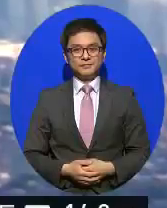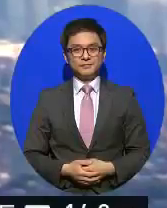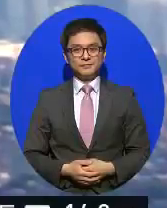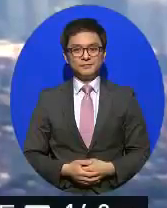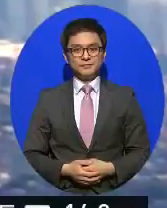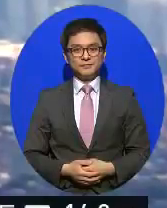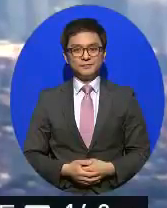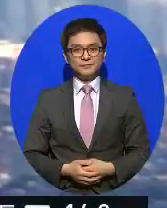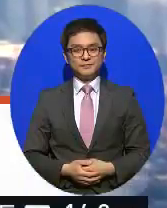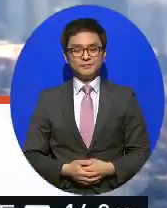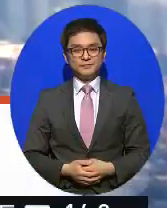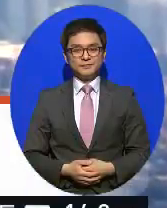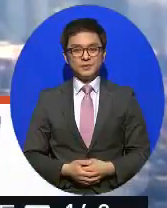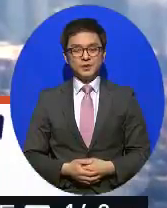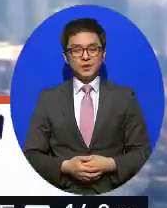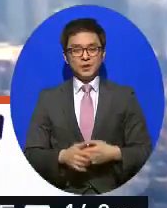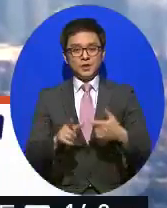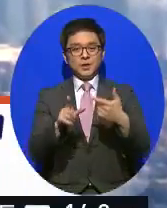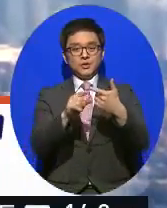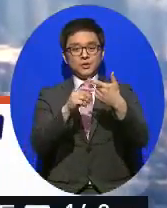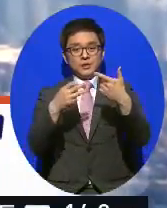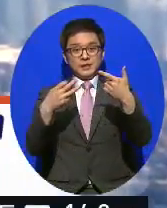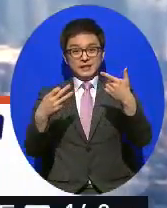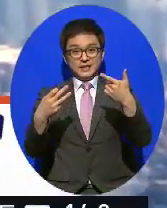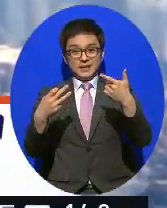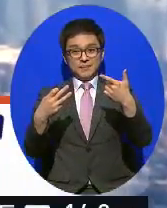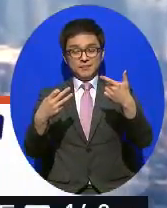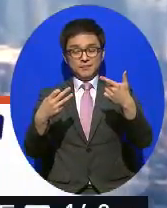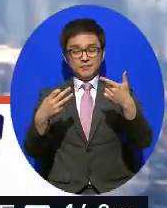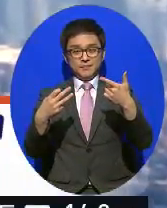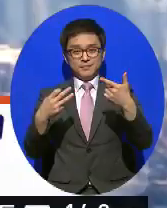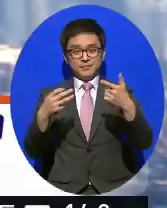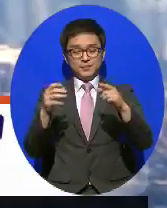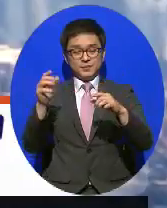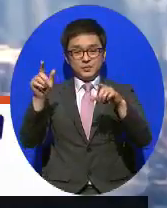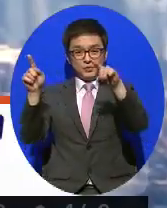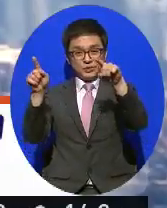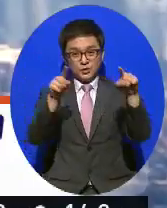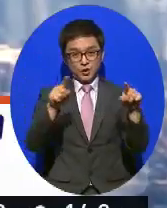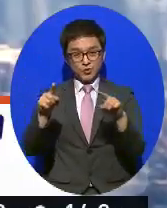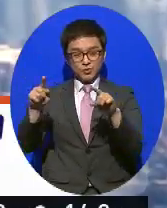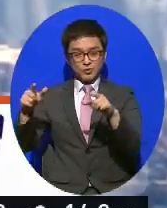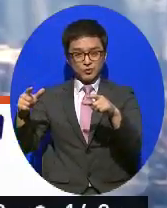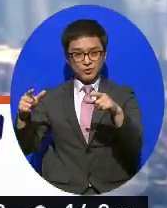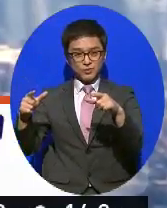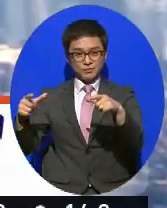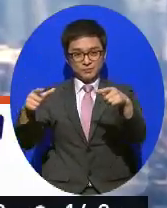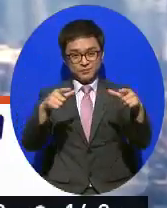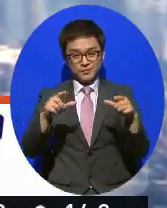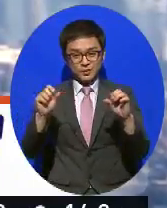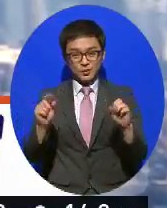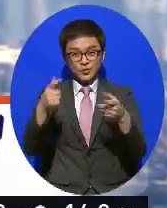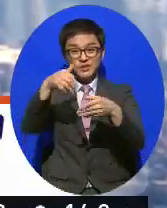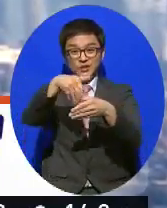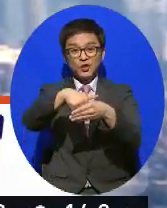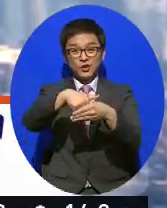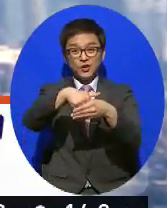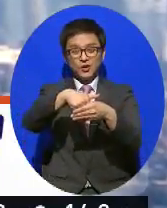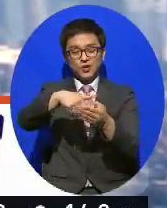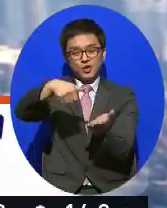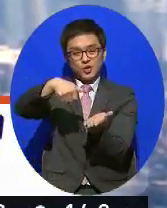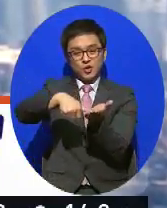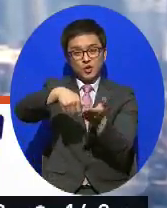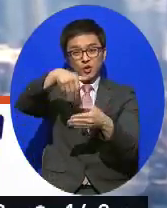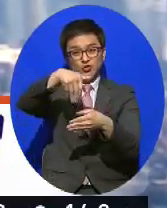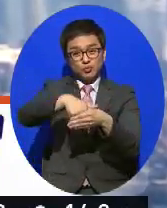다음 소식입니다. 6.13 지방선거에 쓰일 투표용지가 본격적으로 인쇄를 시작합니다. 국회는 오늘 전반기 마지막